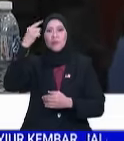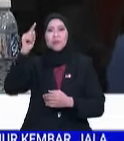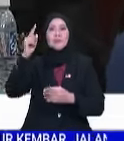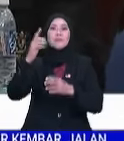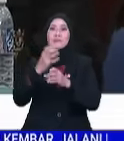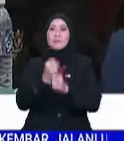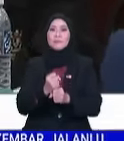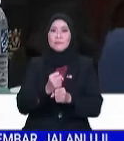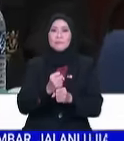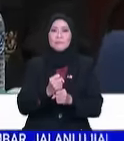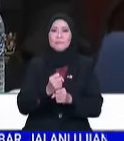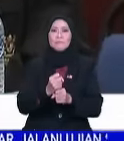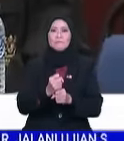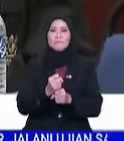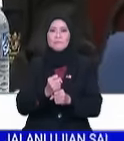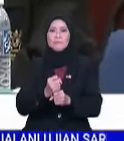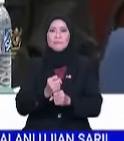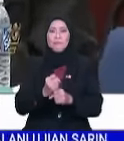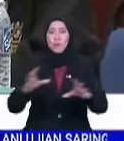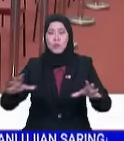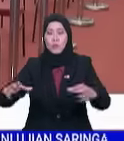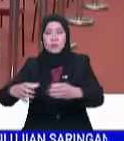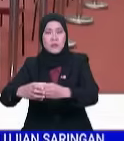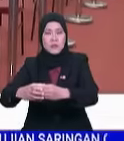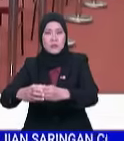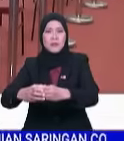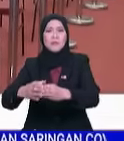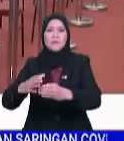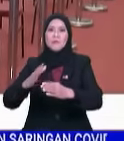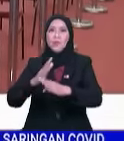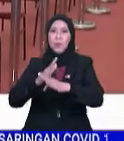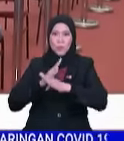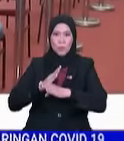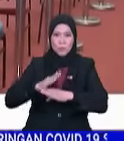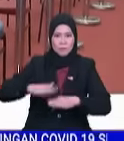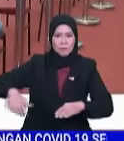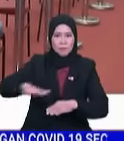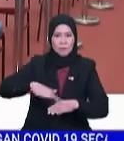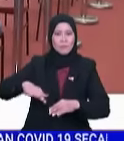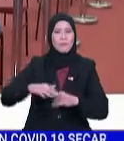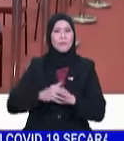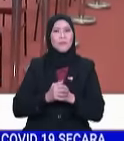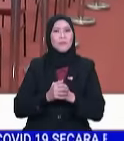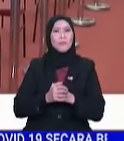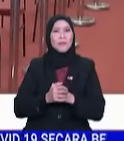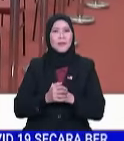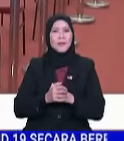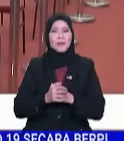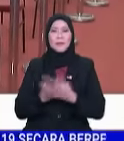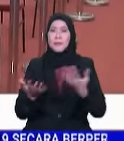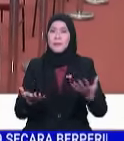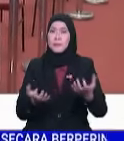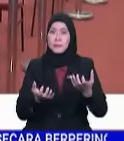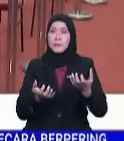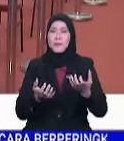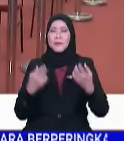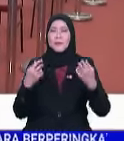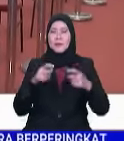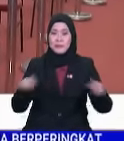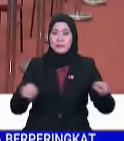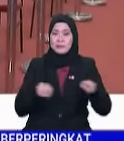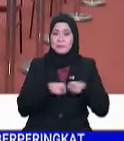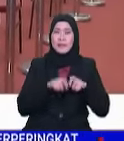mendapat herd immunity di kalangan penjawat awam, yang mana kita ingin premis